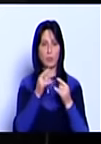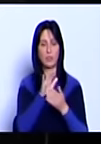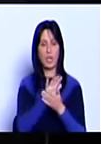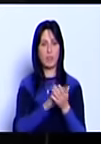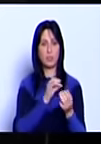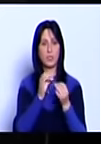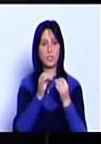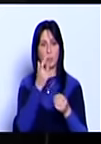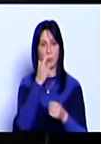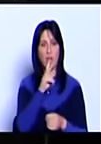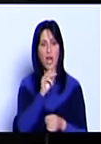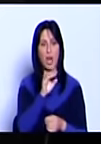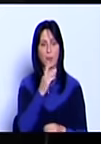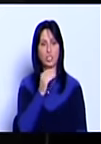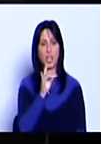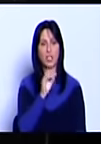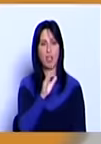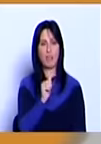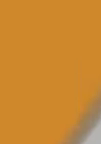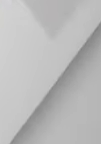გავაგზავნებთ საუბარს ბატონ კახაბერ შარდავასთან.